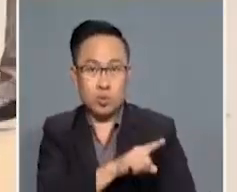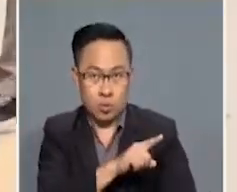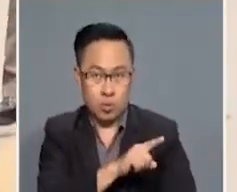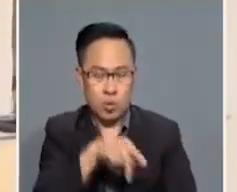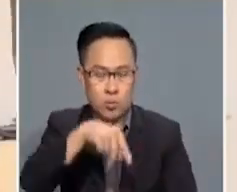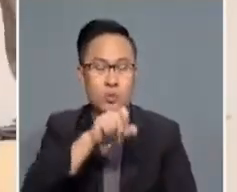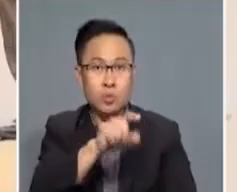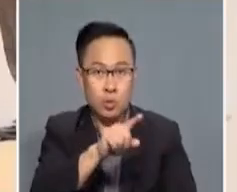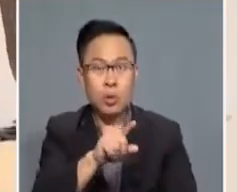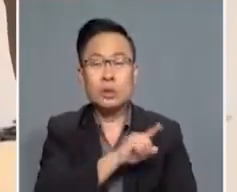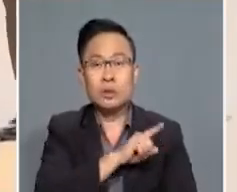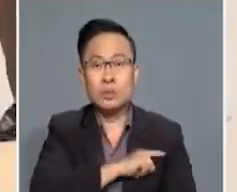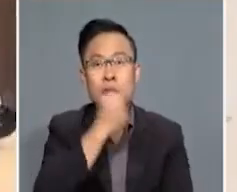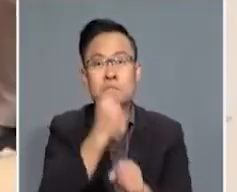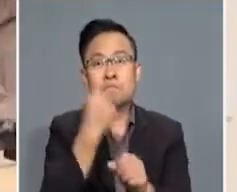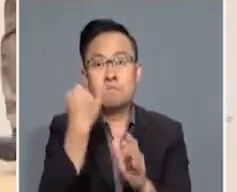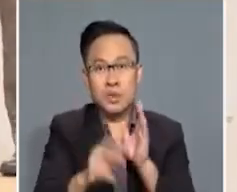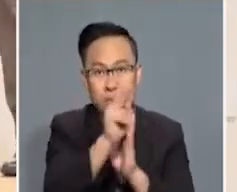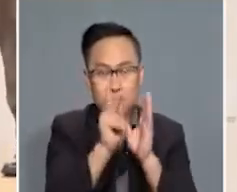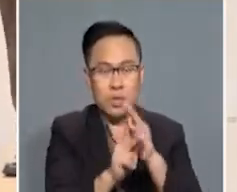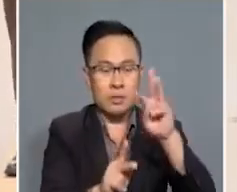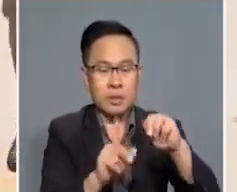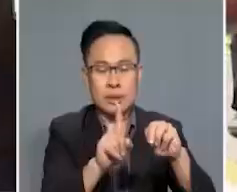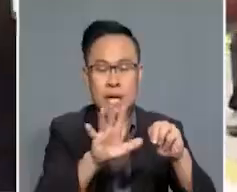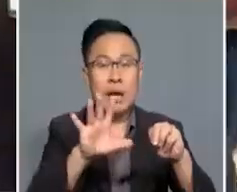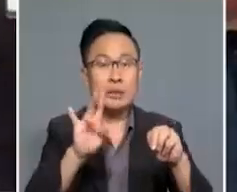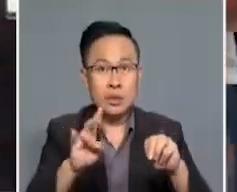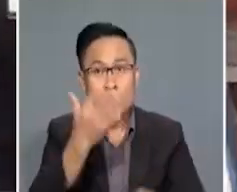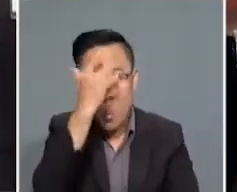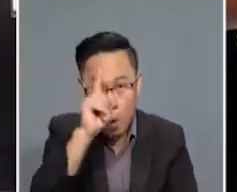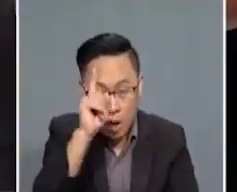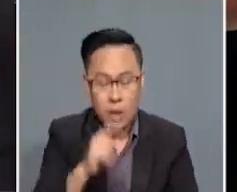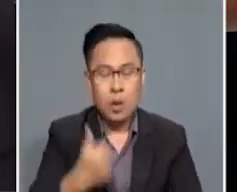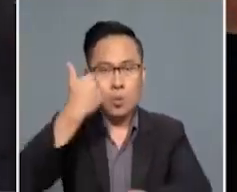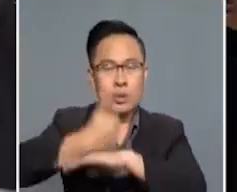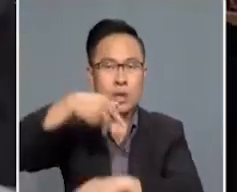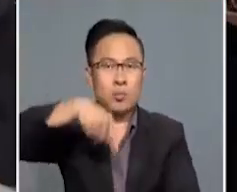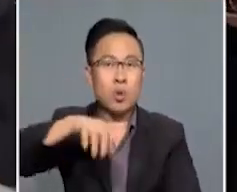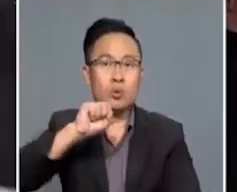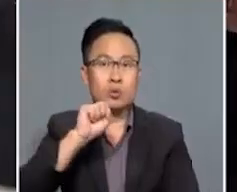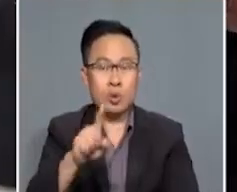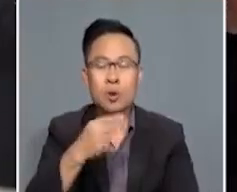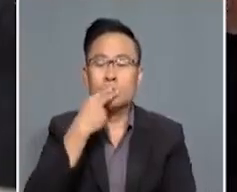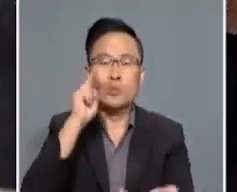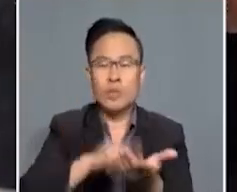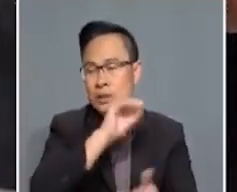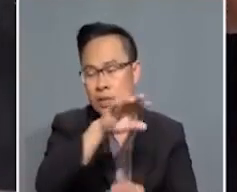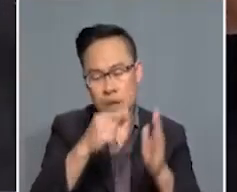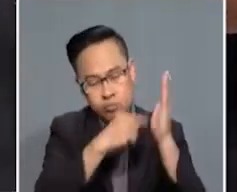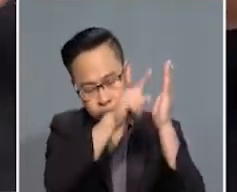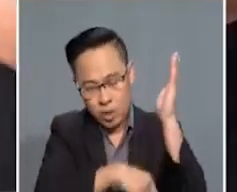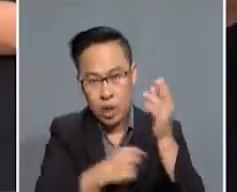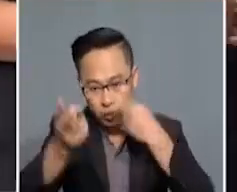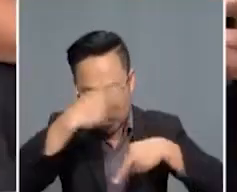ที่มิชอบเข้าข่ายผิดมาตรา157กรณีมีคำสั่งถึงสำนักงานพระพุทธศาสนาจังหวัดหรือพสจทุกจังหวัดนะ